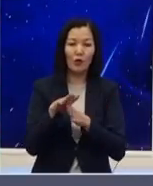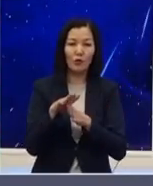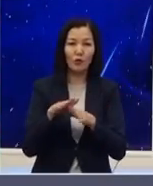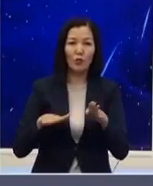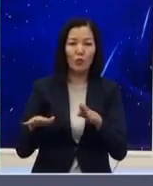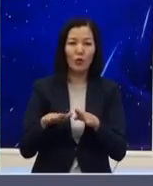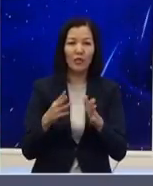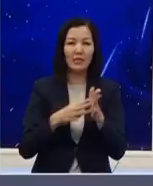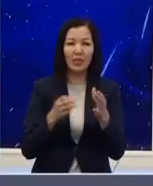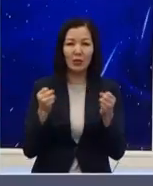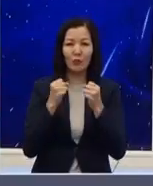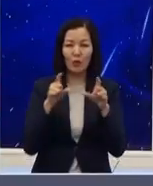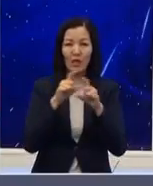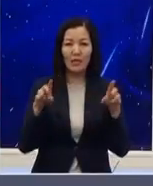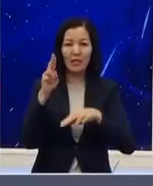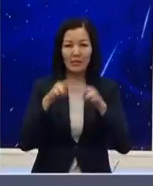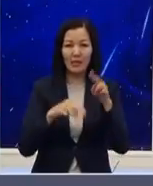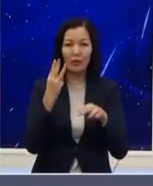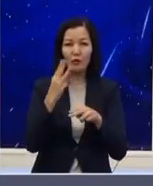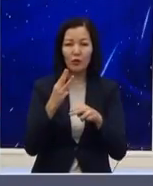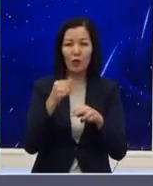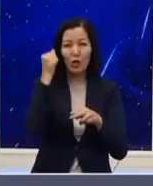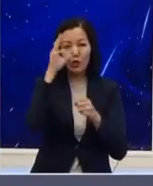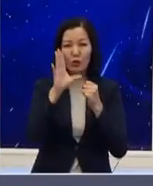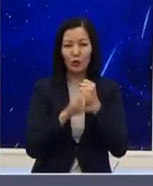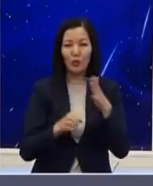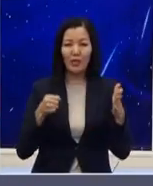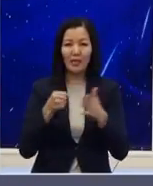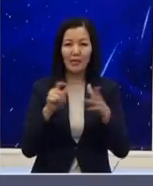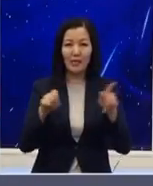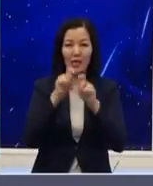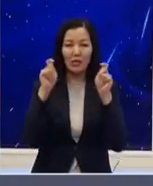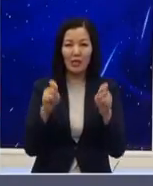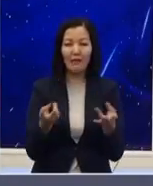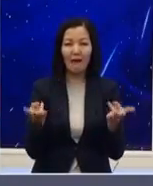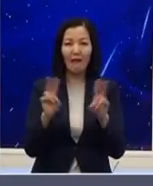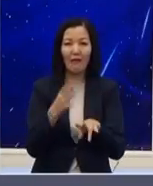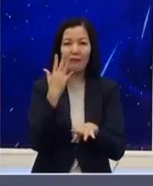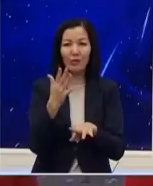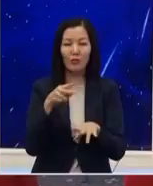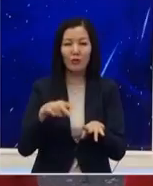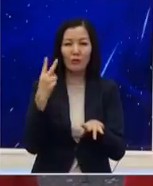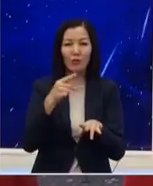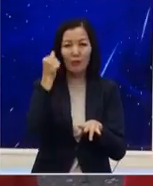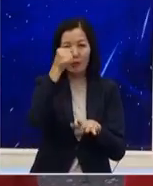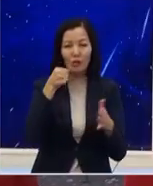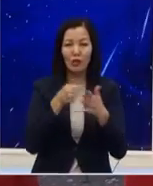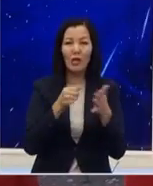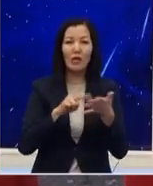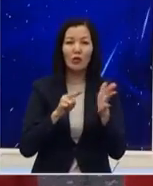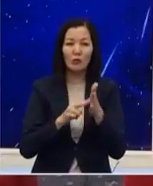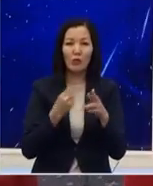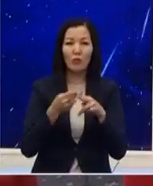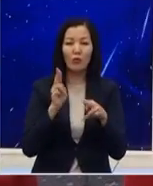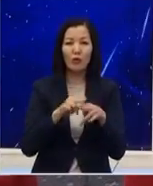өңірде 8 спорттық нысан салынады. Оның үшеуі осы жылдың соңына дейін қолданысқа берілмек. Қалған бесеуі 2021 жылға